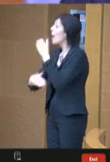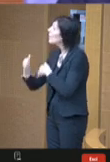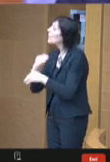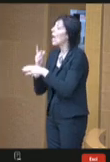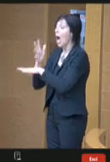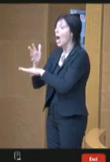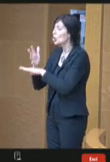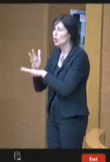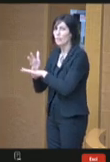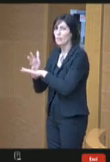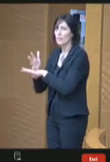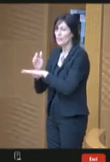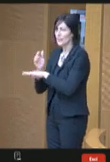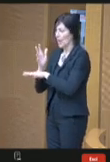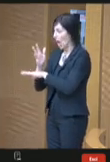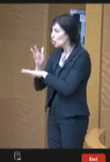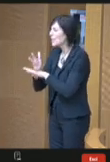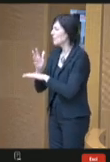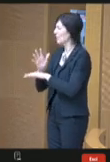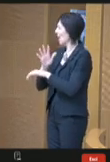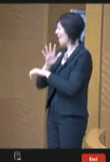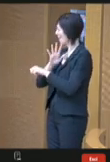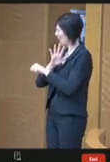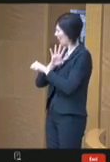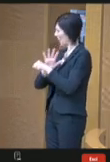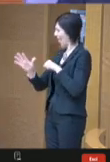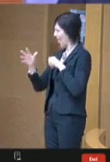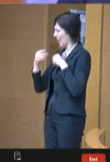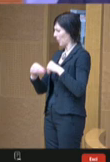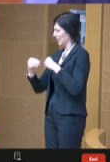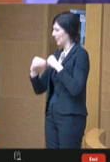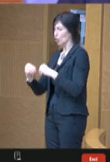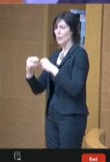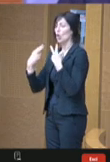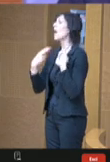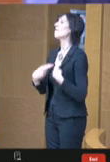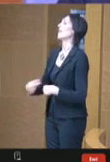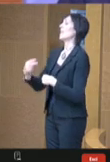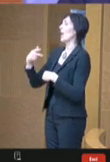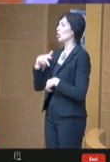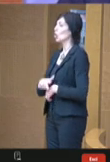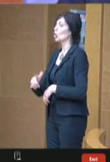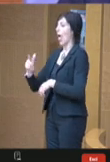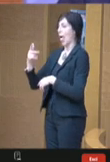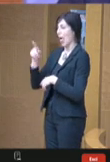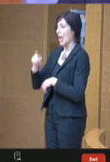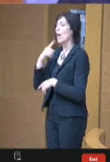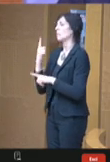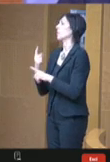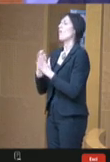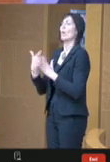all'accessibilità universale, alla piena partecipazione alla vita civile, sociale e politica, sono fondamentali da